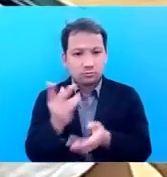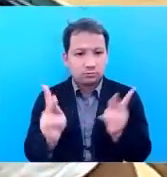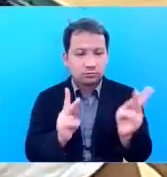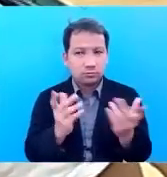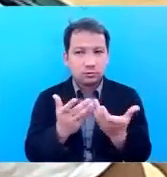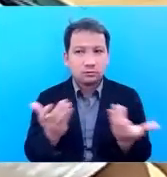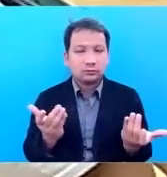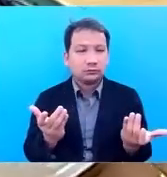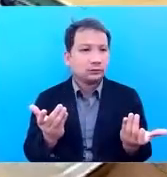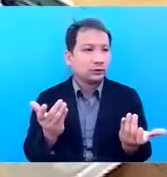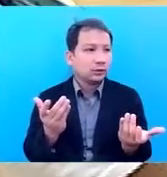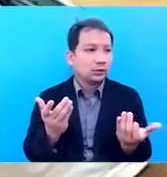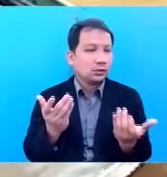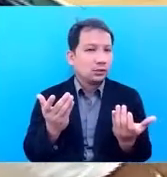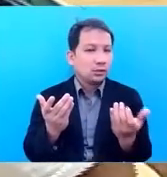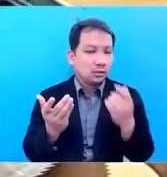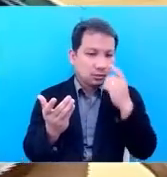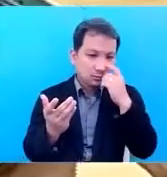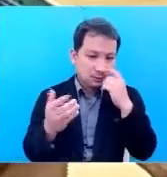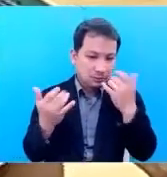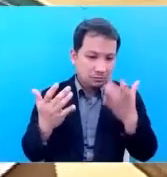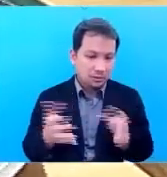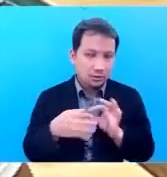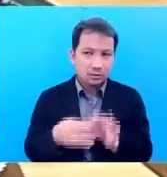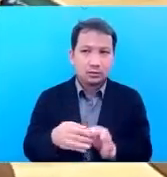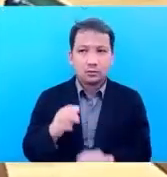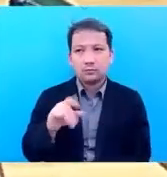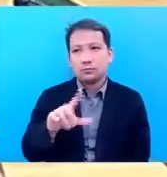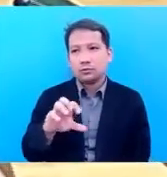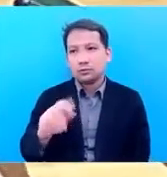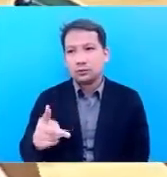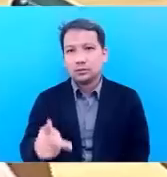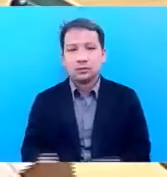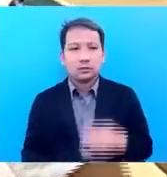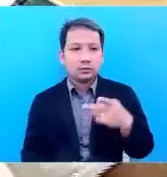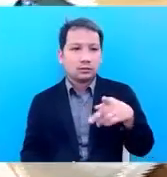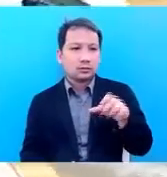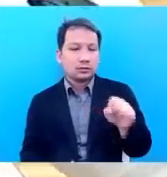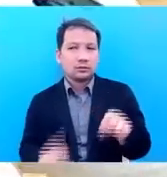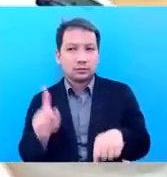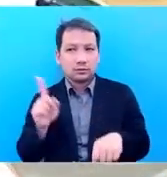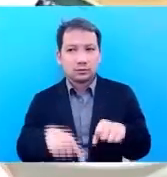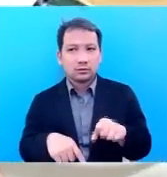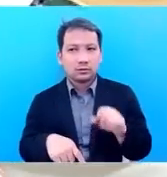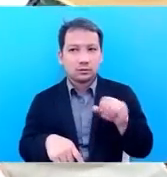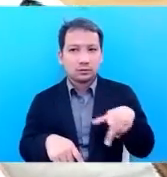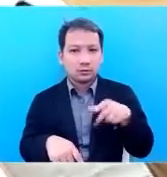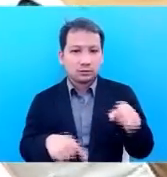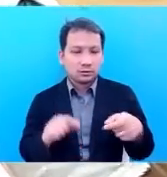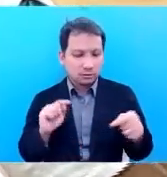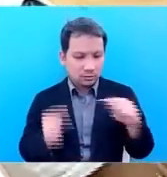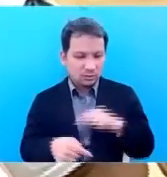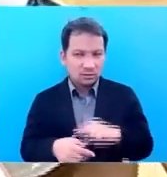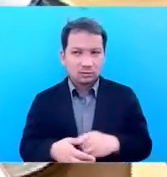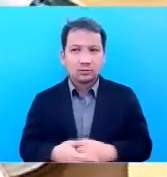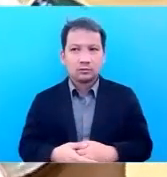before we left, suddenly Bolly couldn't make it, Kevin Alas couldn't make it, Japet got injured in the finals,